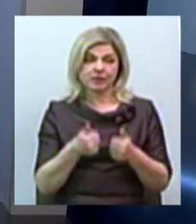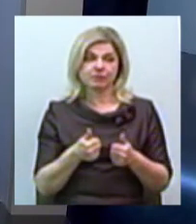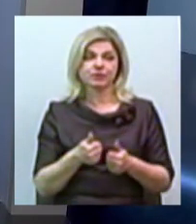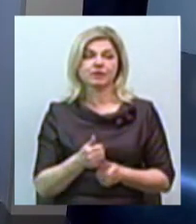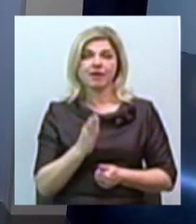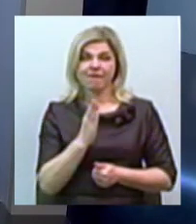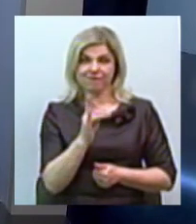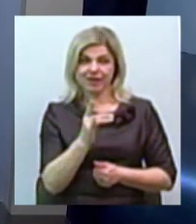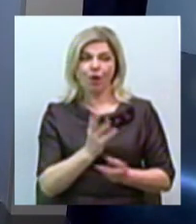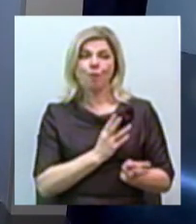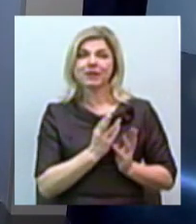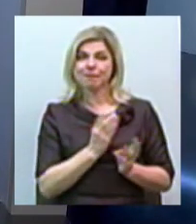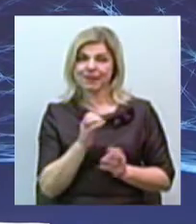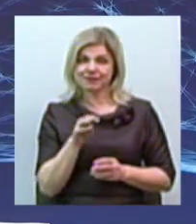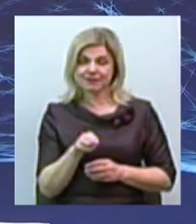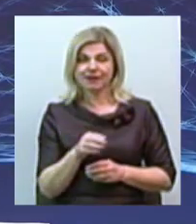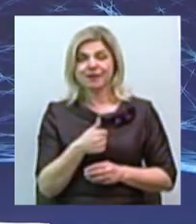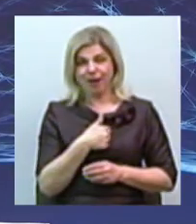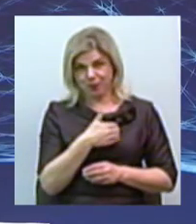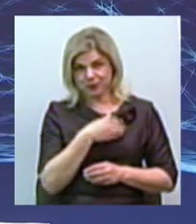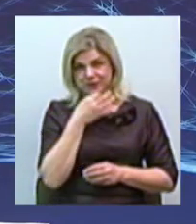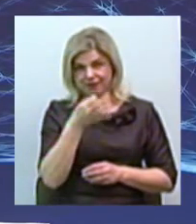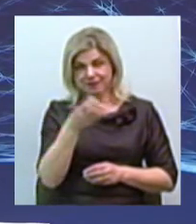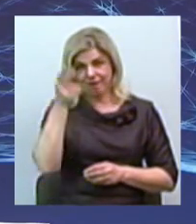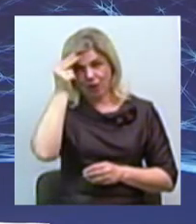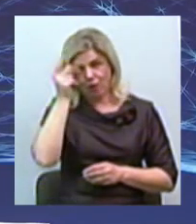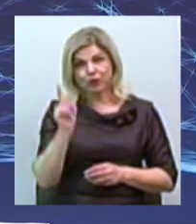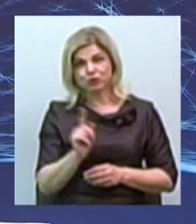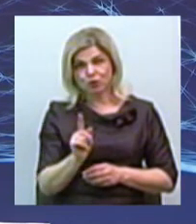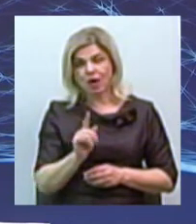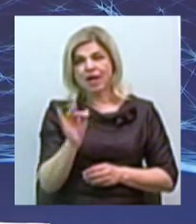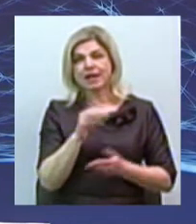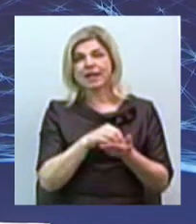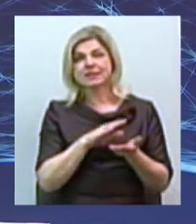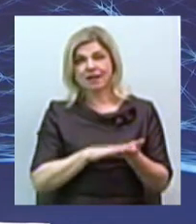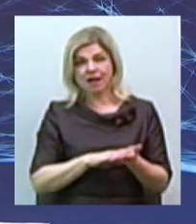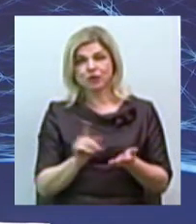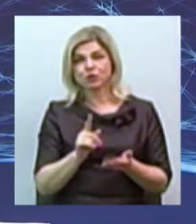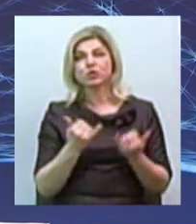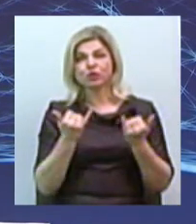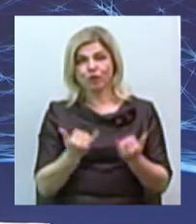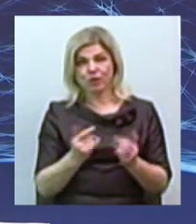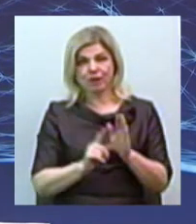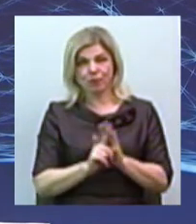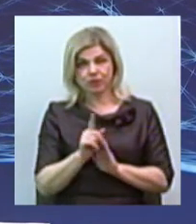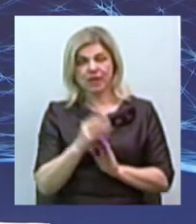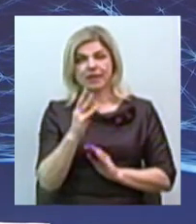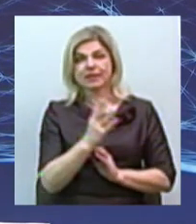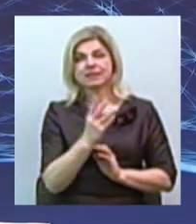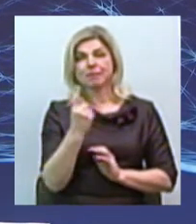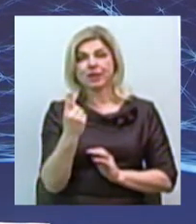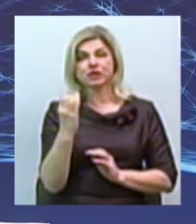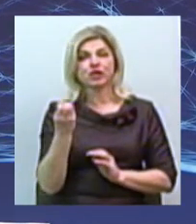Так, я оптиміст, і я хочу сказати, враховуючи те, що реєстрація, яка сьогодні розпочинається і 31